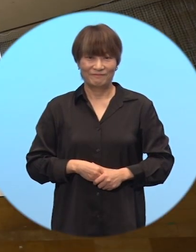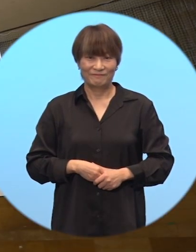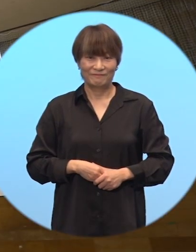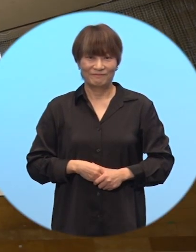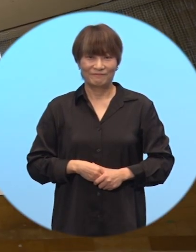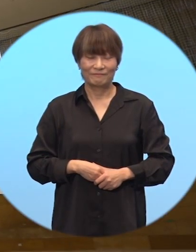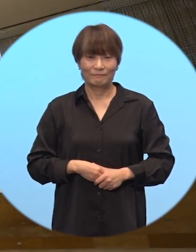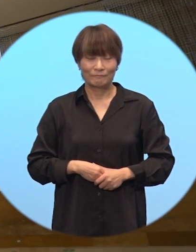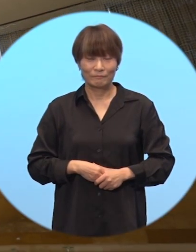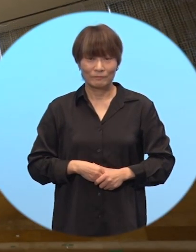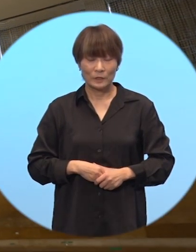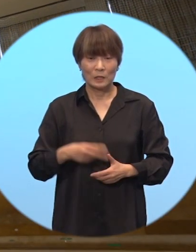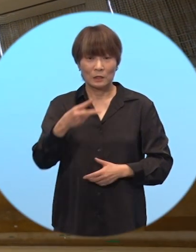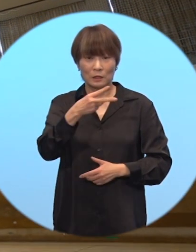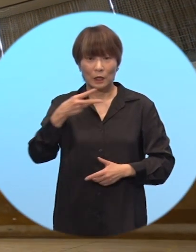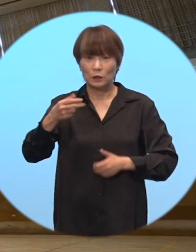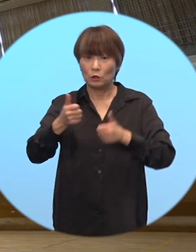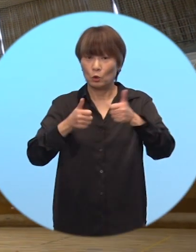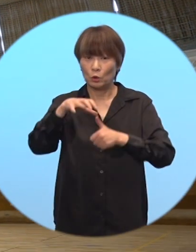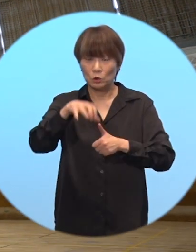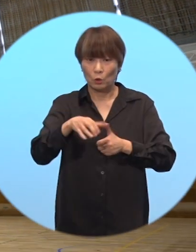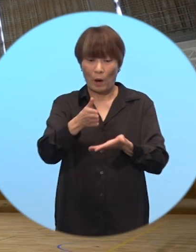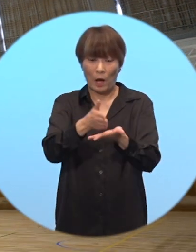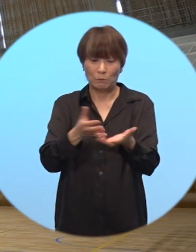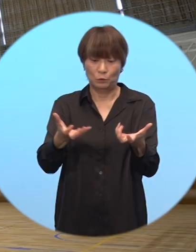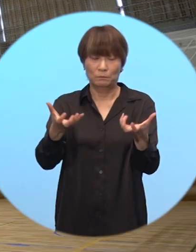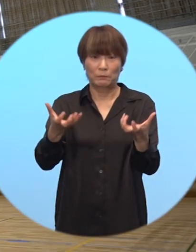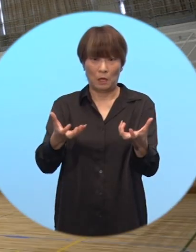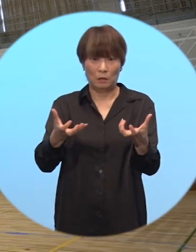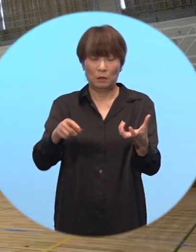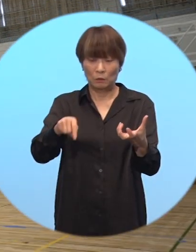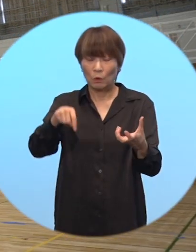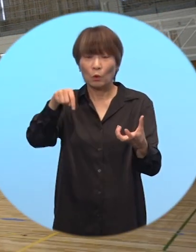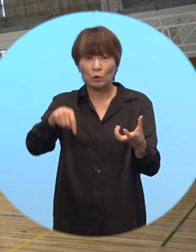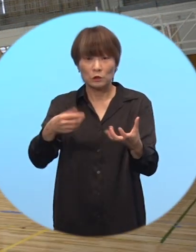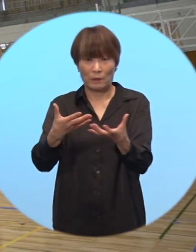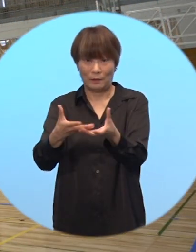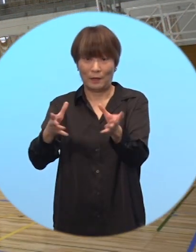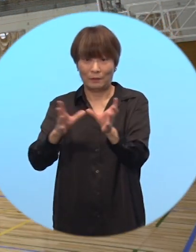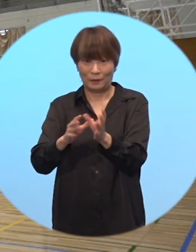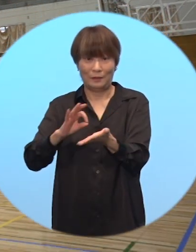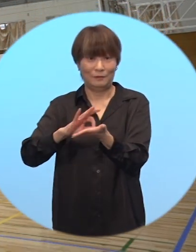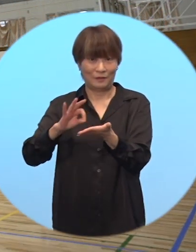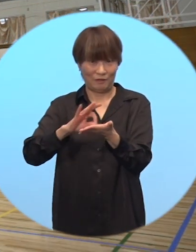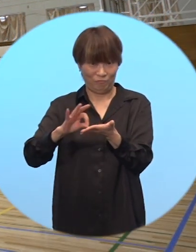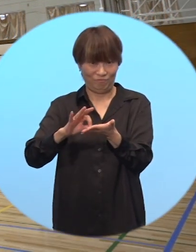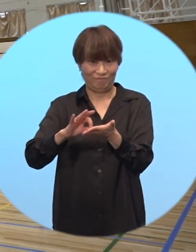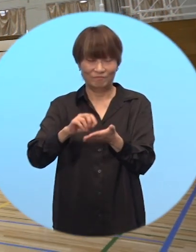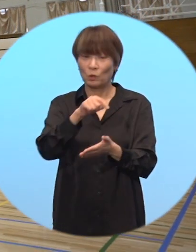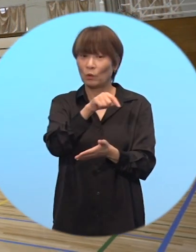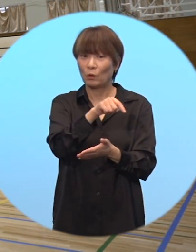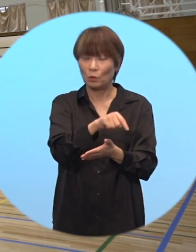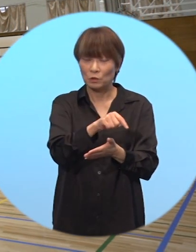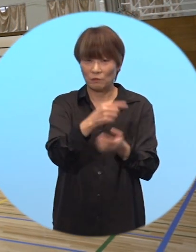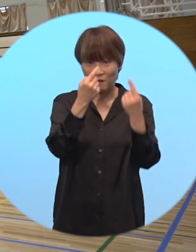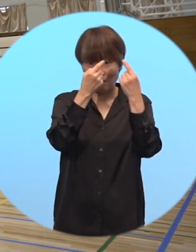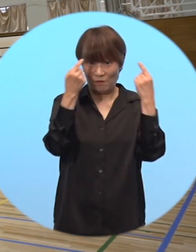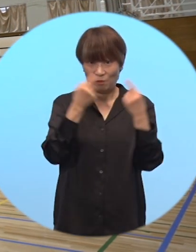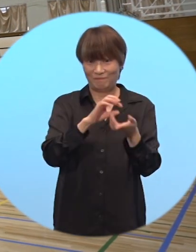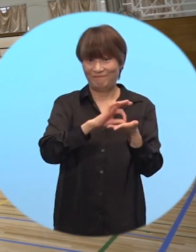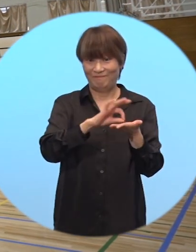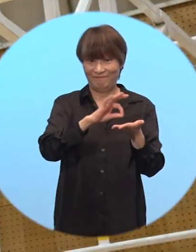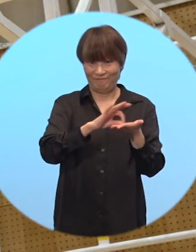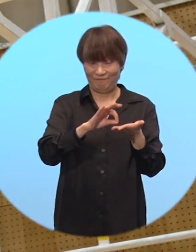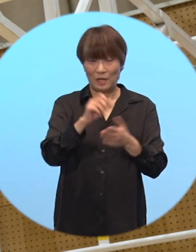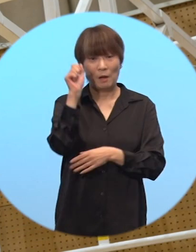で、第二競技場の方は半分に割りまして、片方は団体仕様として使えて、もう片方は個人仕様でバドミ